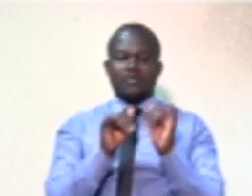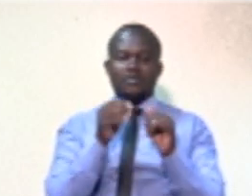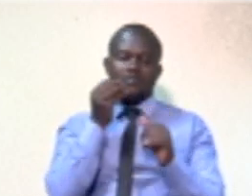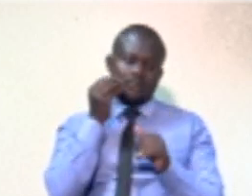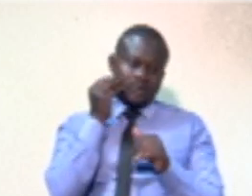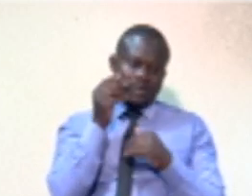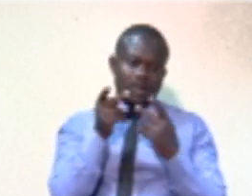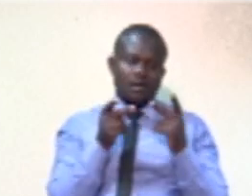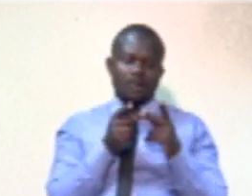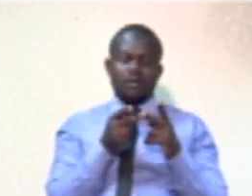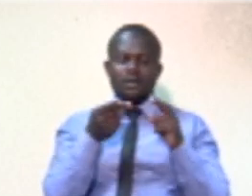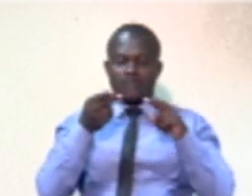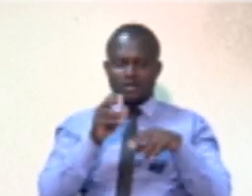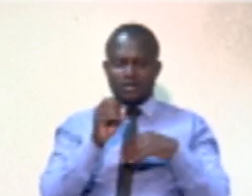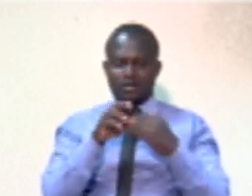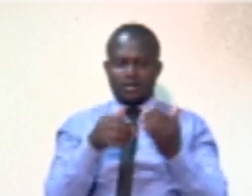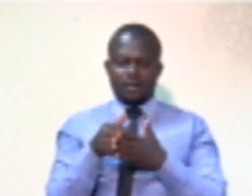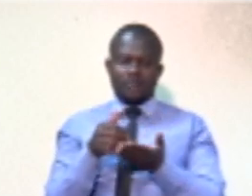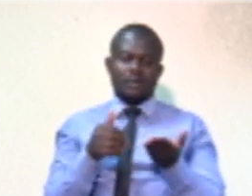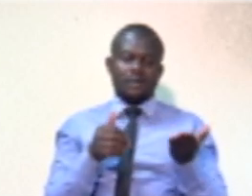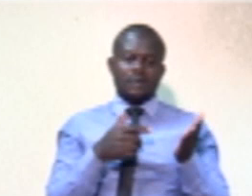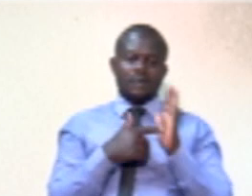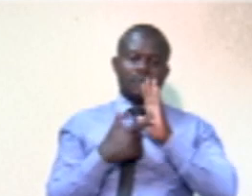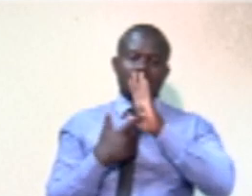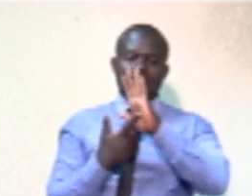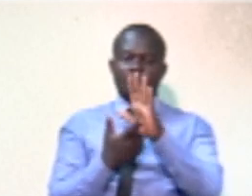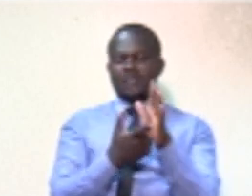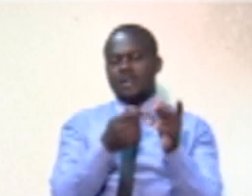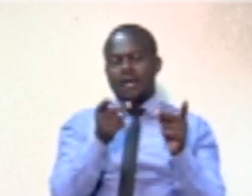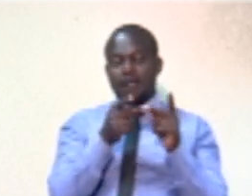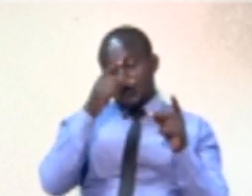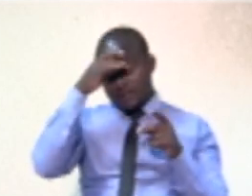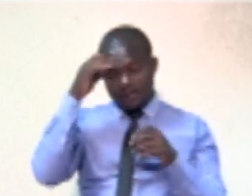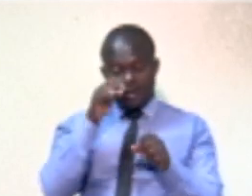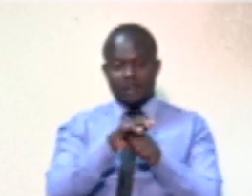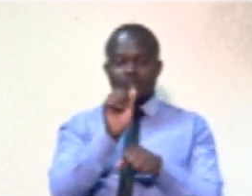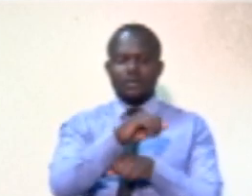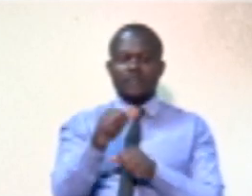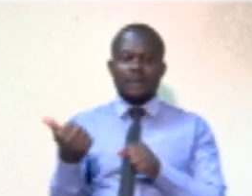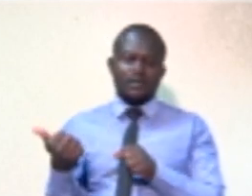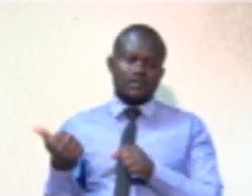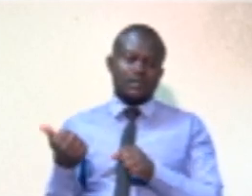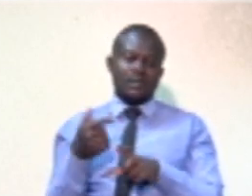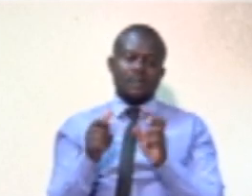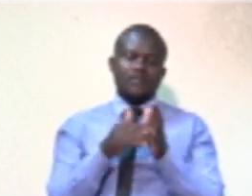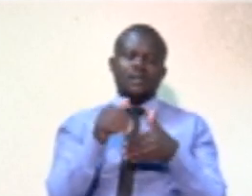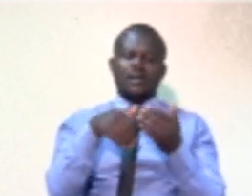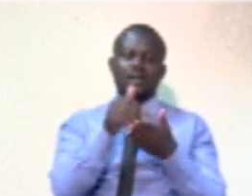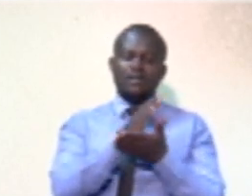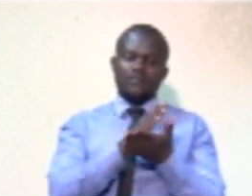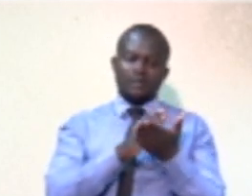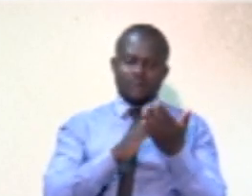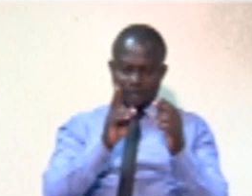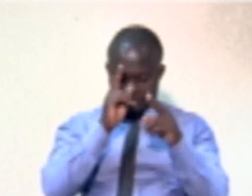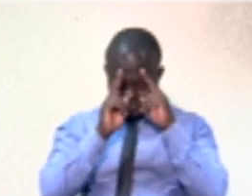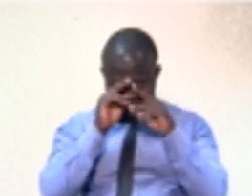aho yabaye cyangwa se abari bayirimo bigaragara ko hari abigora cyane kurusha abandi ariko hari n'igice kinini kiyubahiriza.